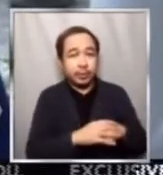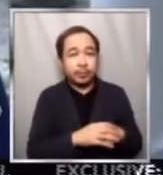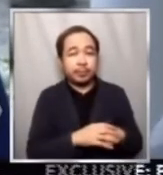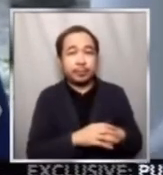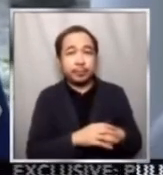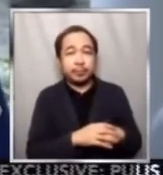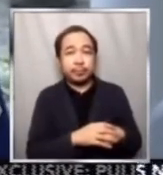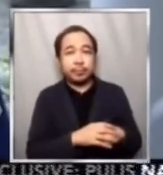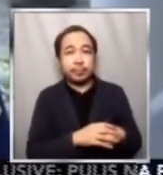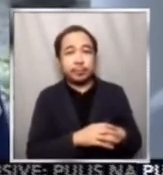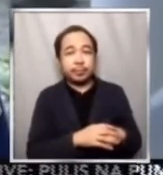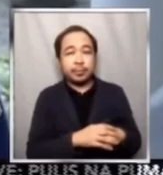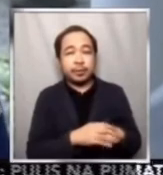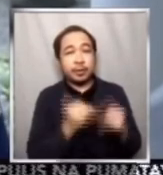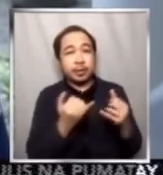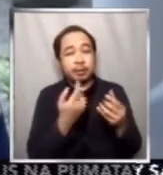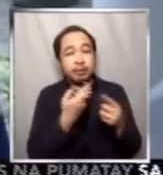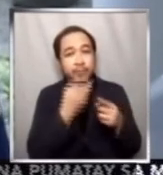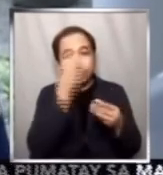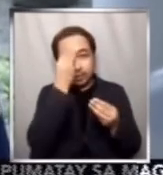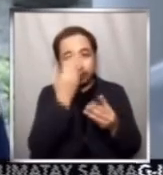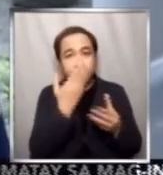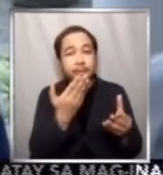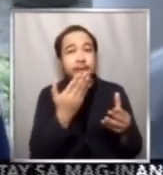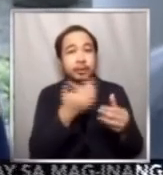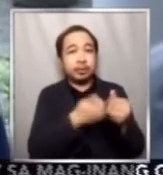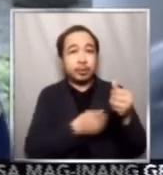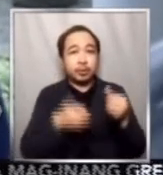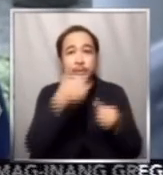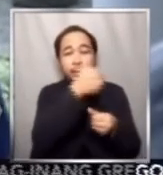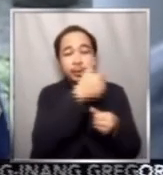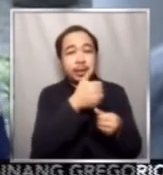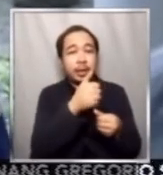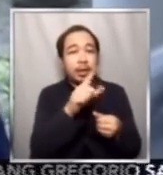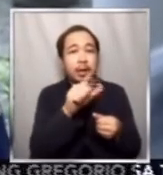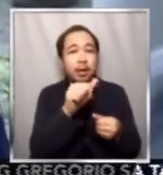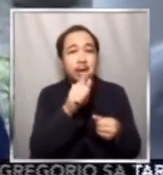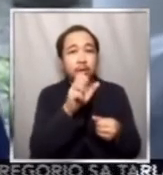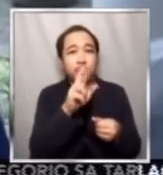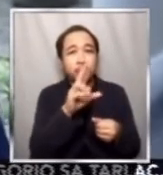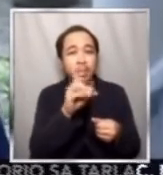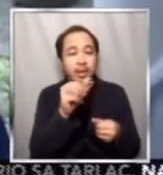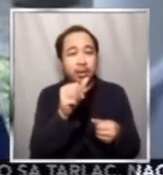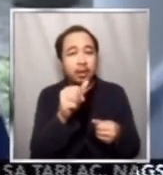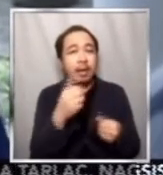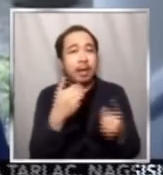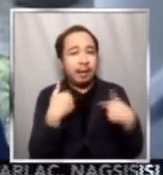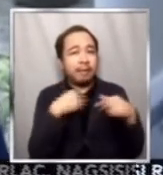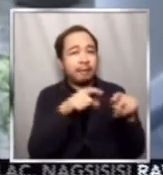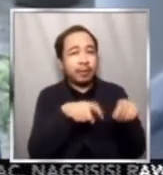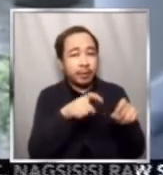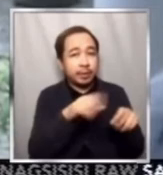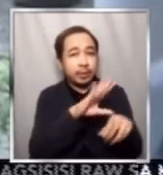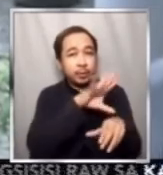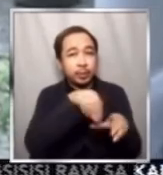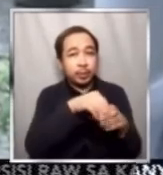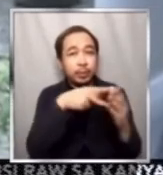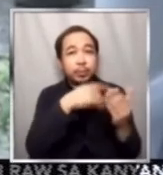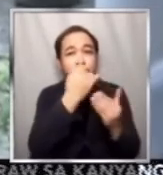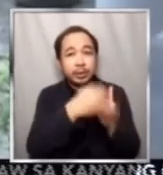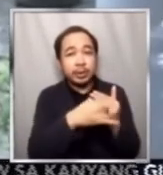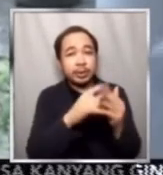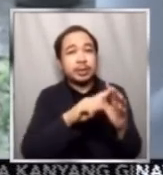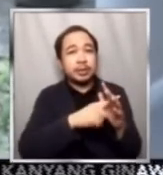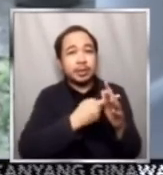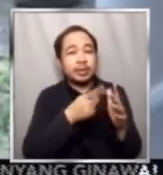As per information ni General Di Viraturda, nag-retrieve daw ng pipe kasi kasama sa project nila na gawing source ng tubig na